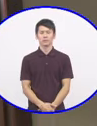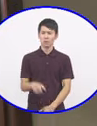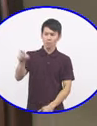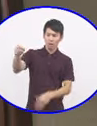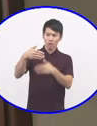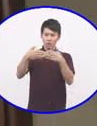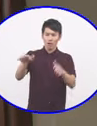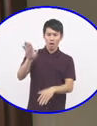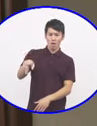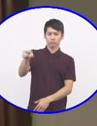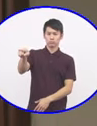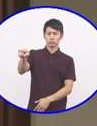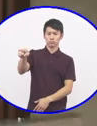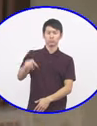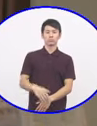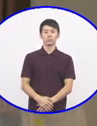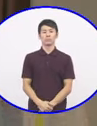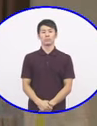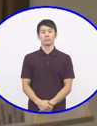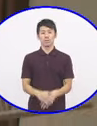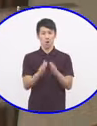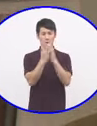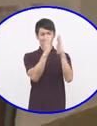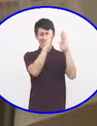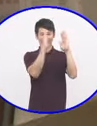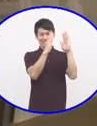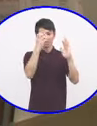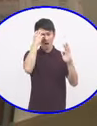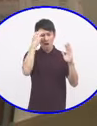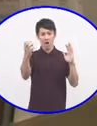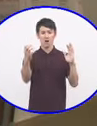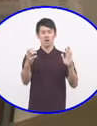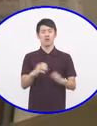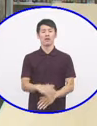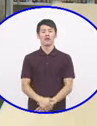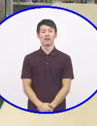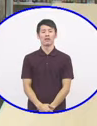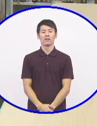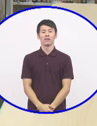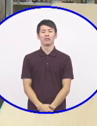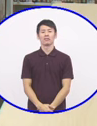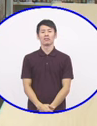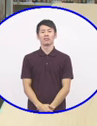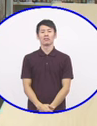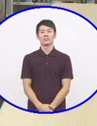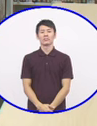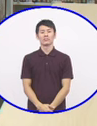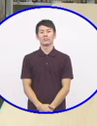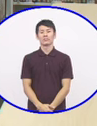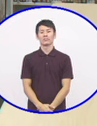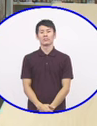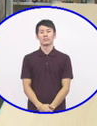あ、こっちにも部屋があるよ。 うわー、本がいっぱいあるね。